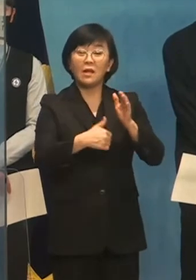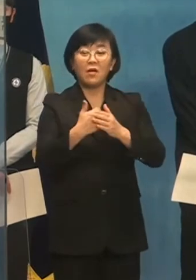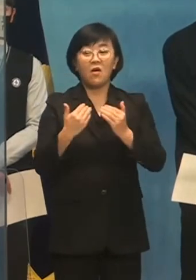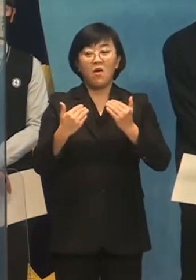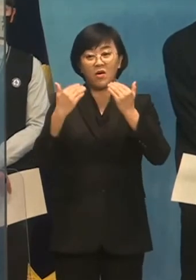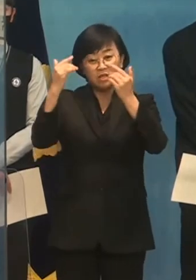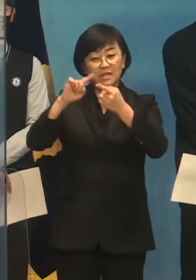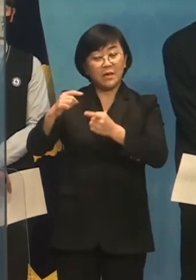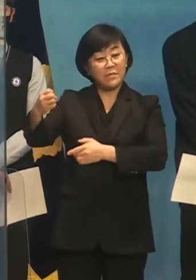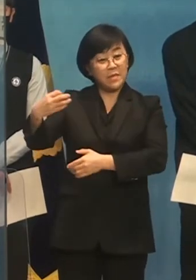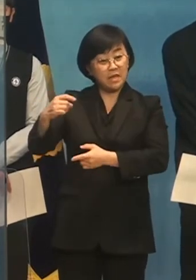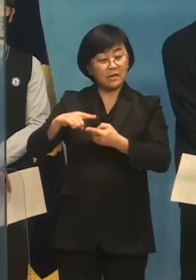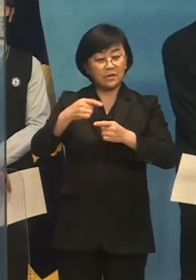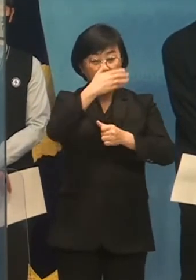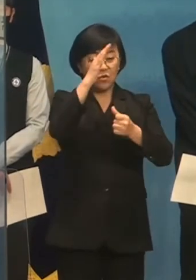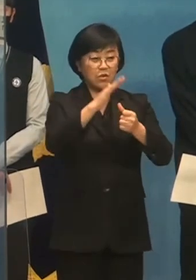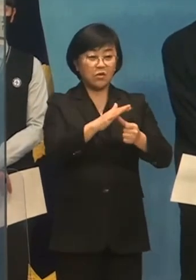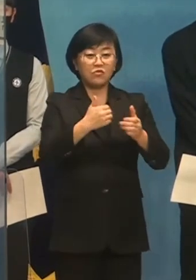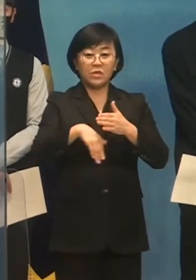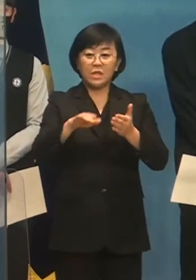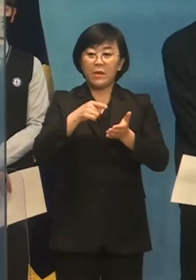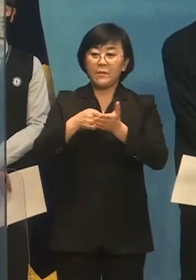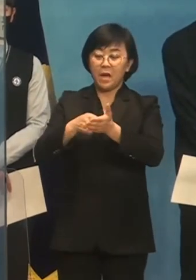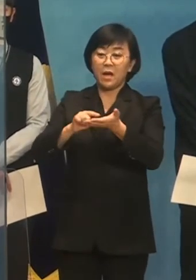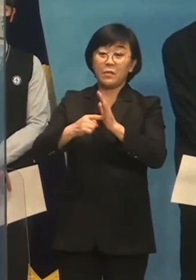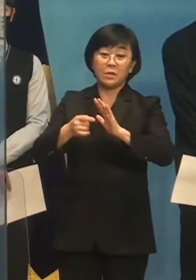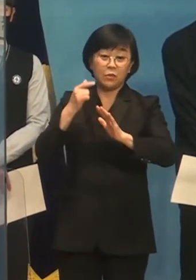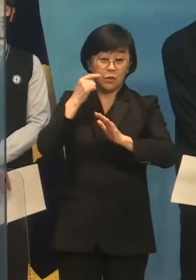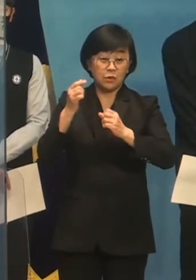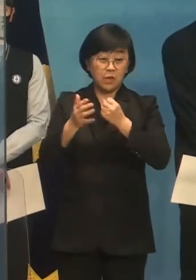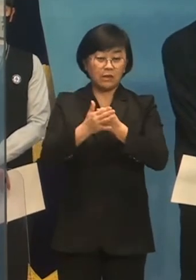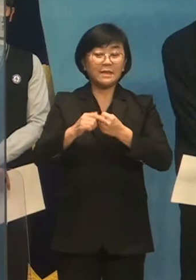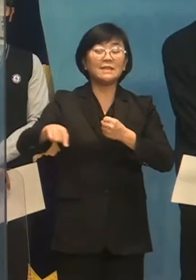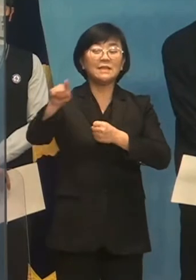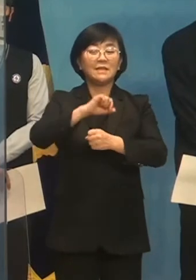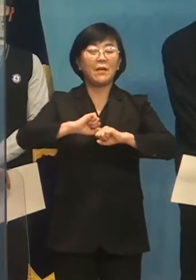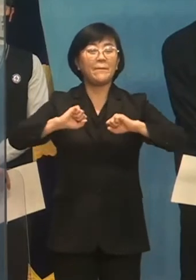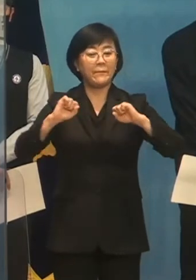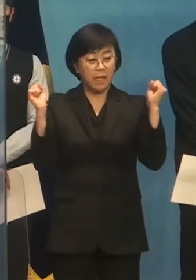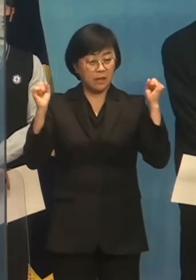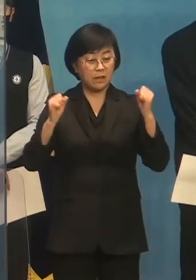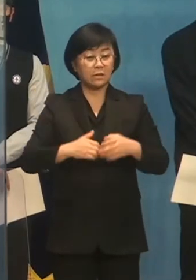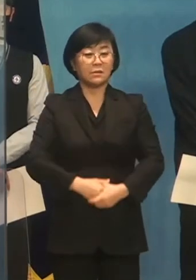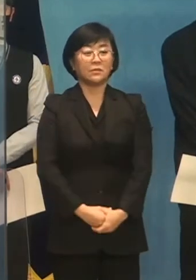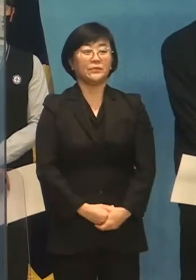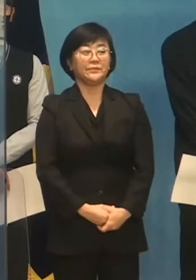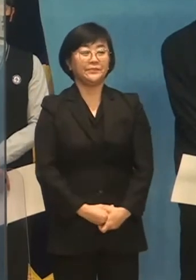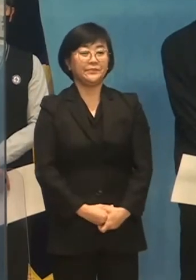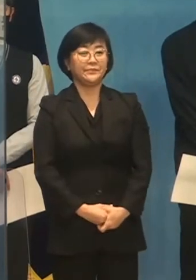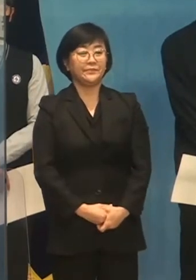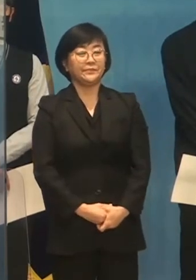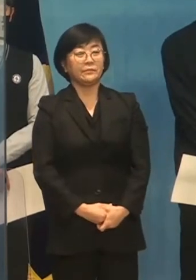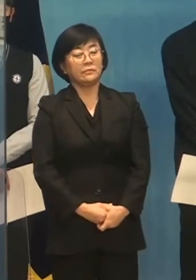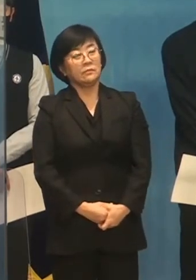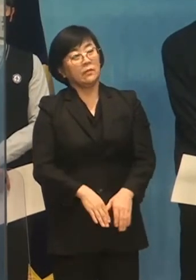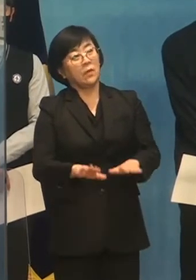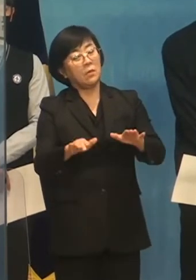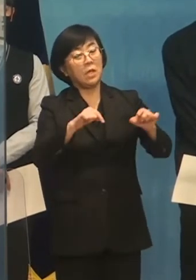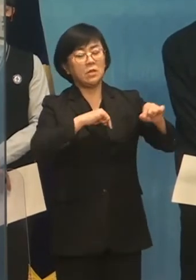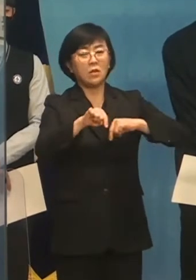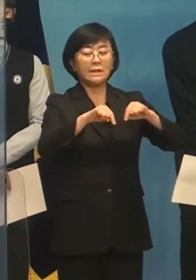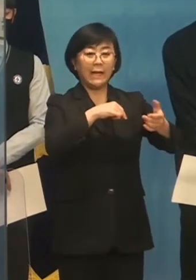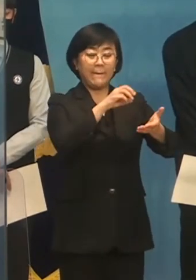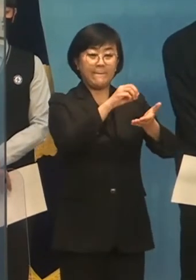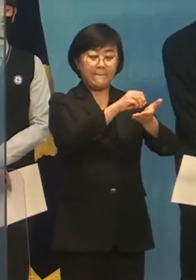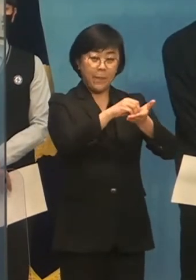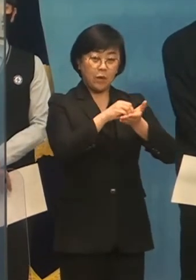어른들의 한마디에 청소년은 우리 의견을 제대로 밝히지 못한 채 그들에 따르기만 했습니다. 그런 의미에서 이번 정당법